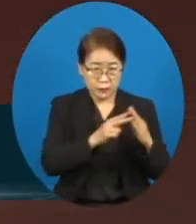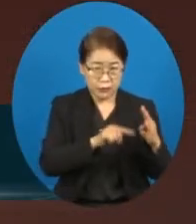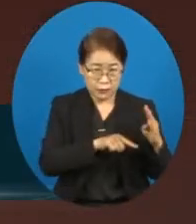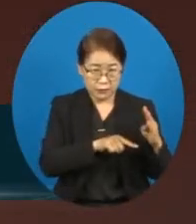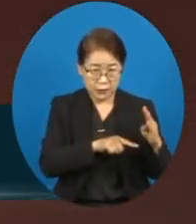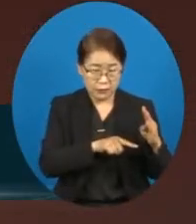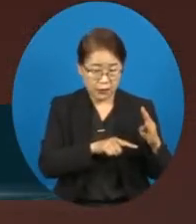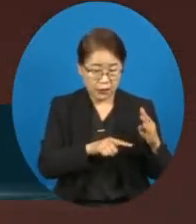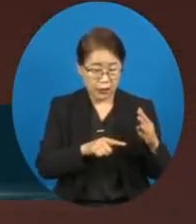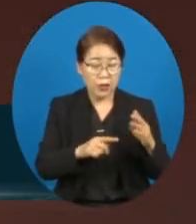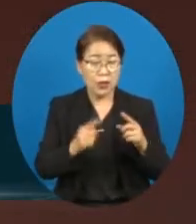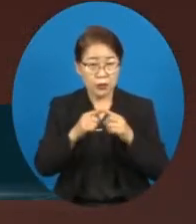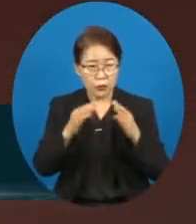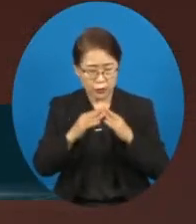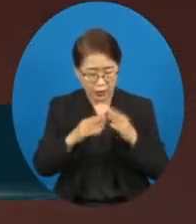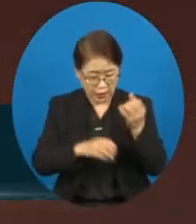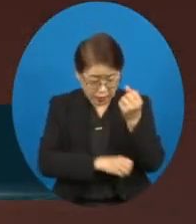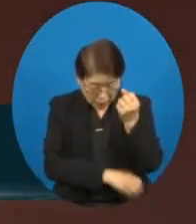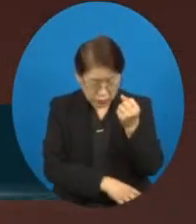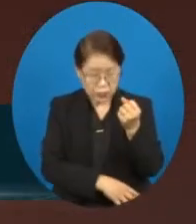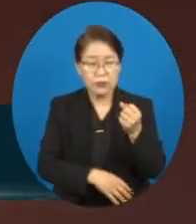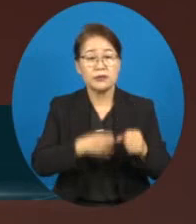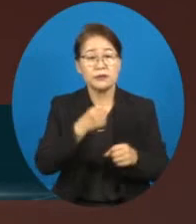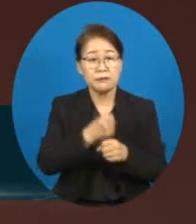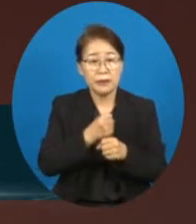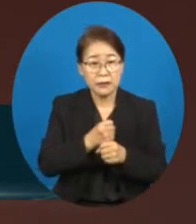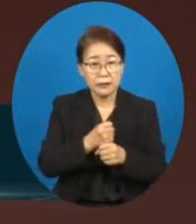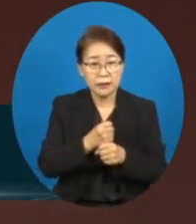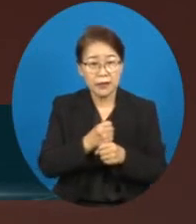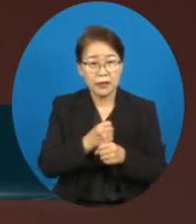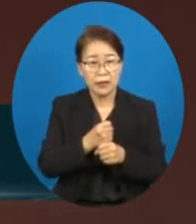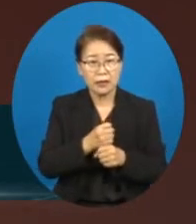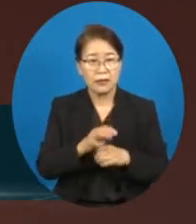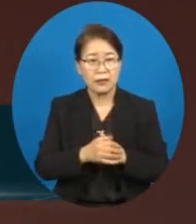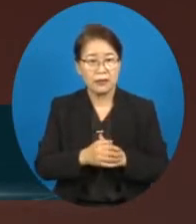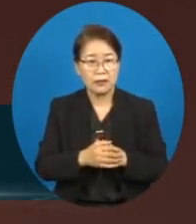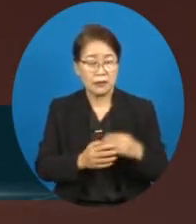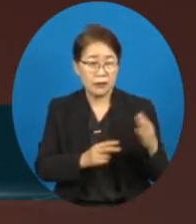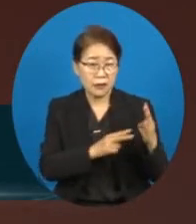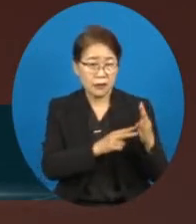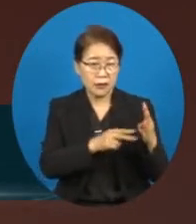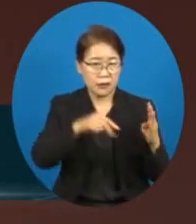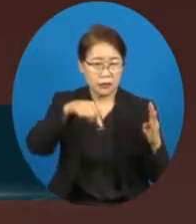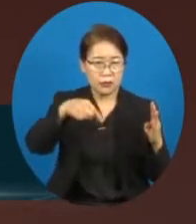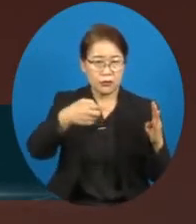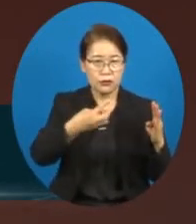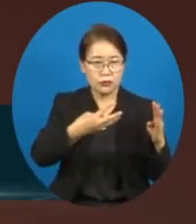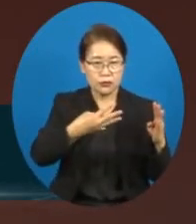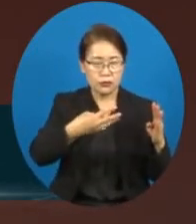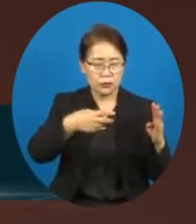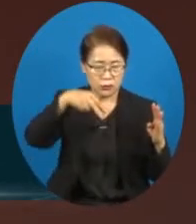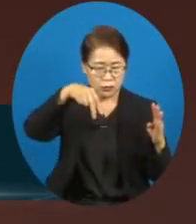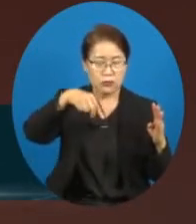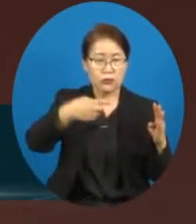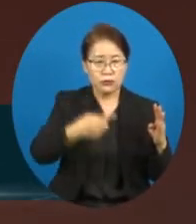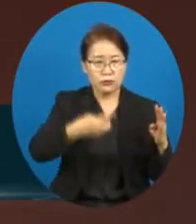기초를 놓았다라고 말하죠. 그러면 이 수르바벨은 누구죠? 우리가 지난 시간에